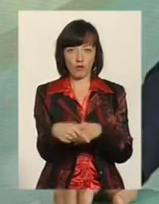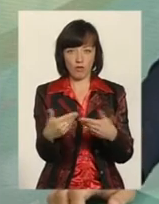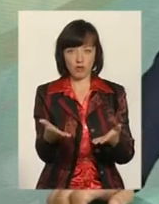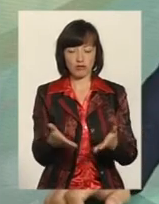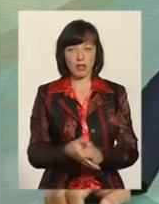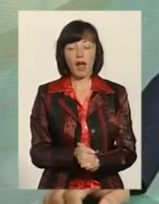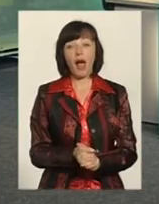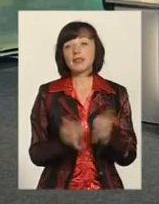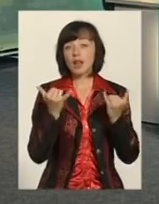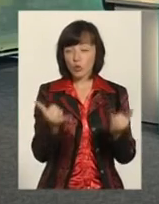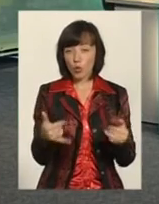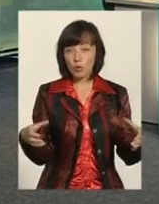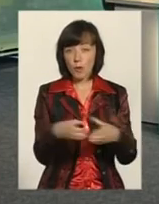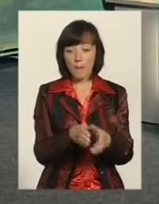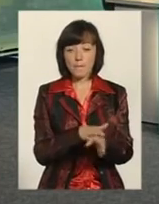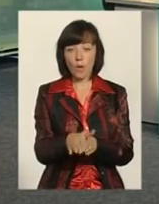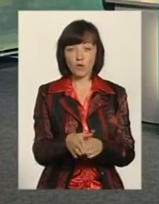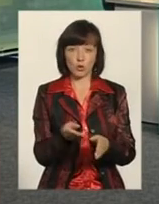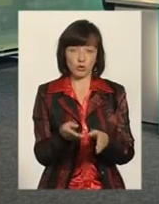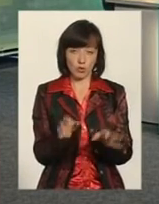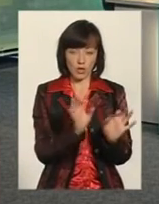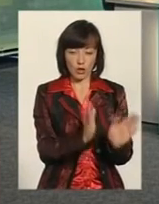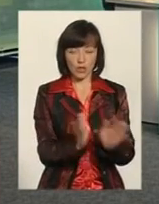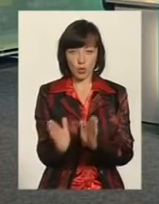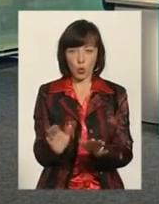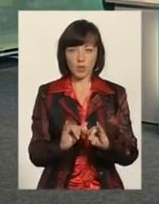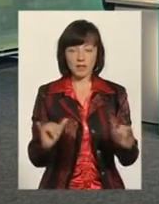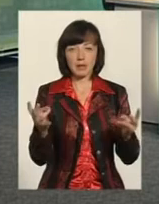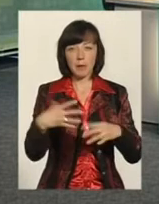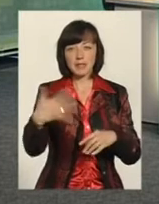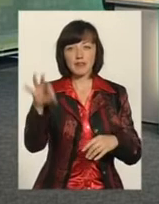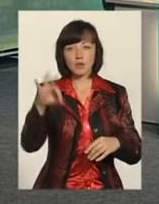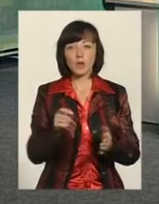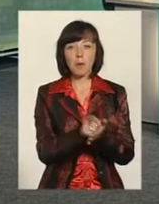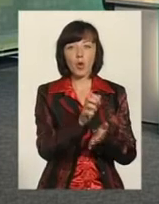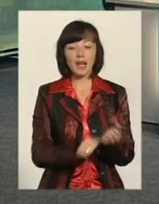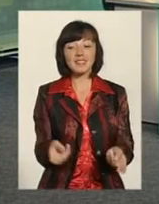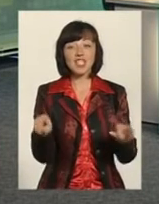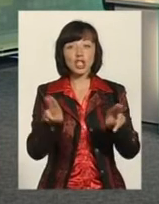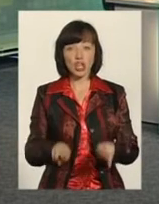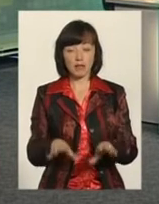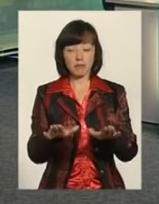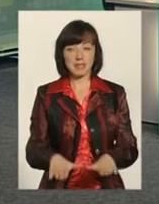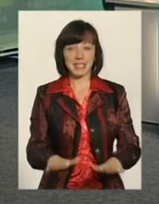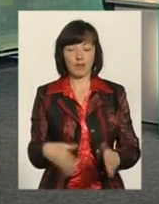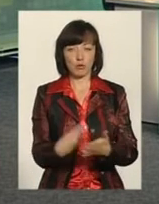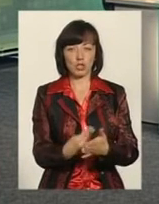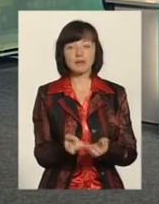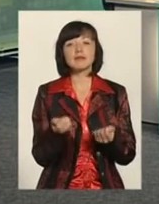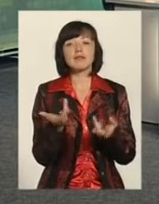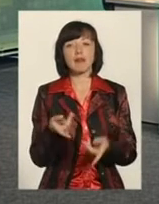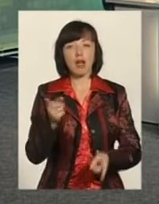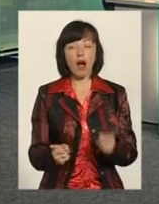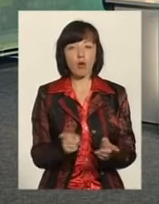Власне, для того, щоб громада повноцінно розвивалася, кажуть експерти, необхідно, щоб 50% податків залишалося в місцевих бюджетів. Скільки